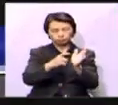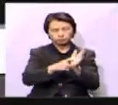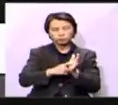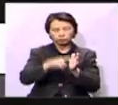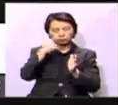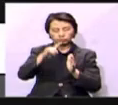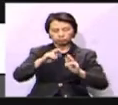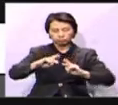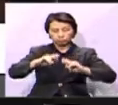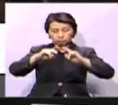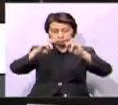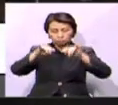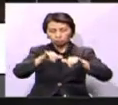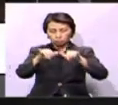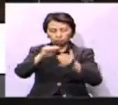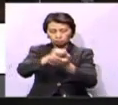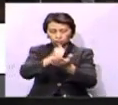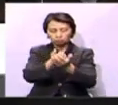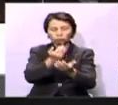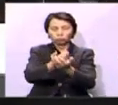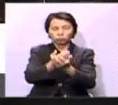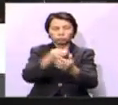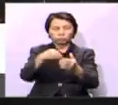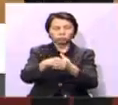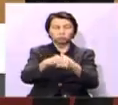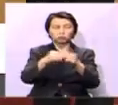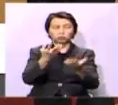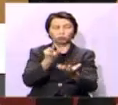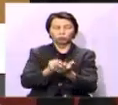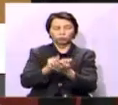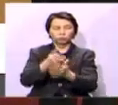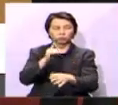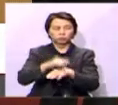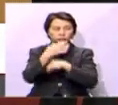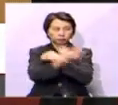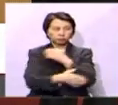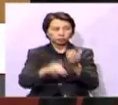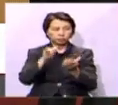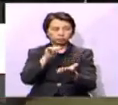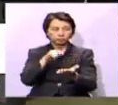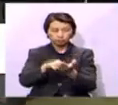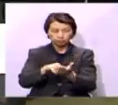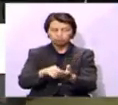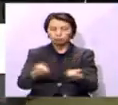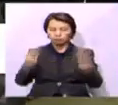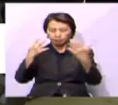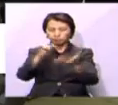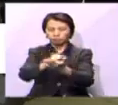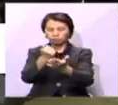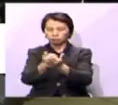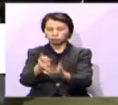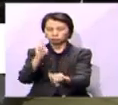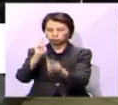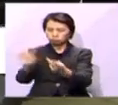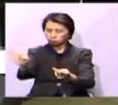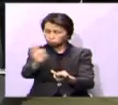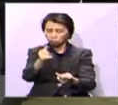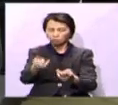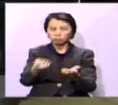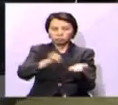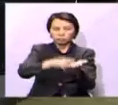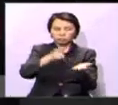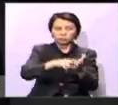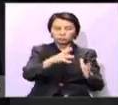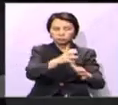untuk meningkatkan standard audit kewangan dalam sistem kewangan di negara ini. Beliau yakin ramai juru audit berkelayakan akan mendaftar